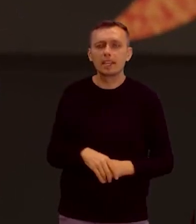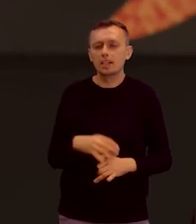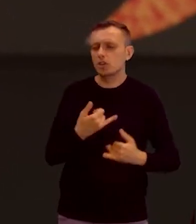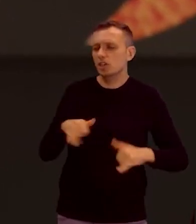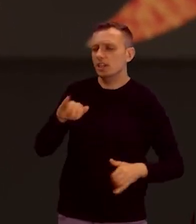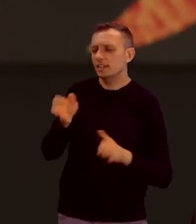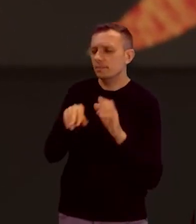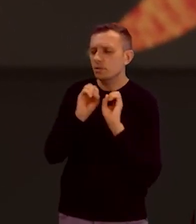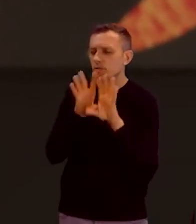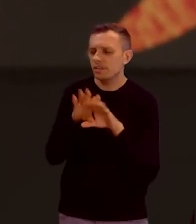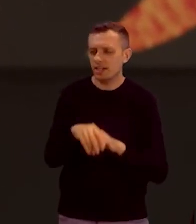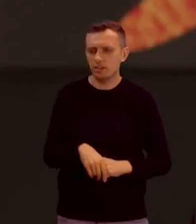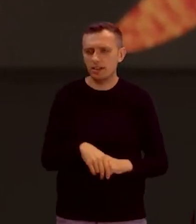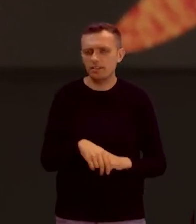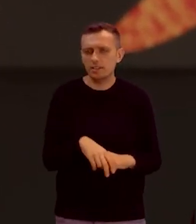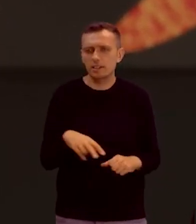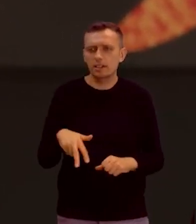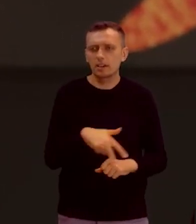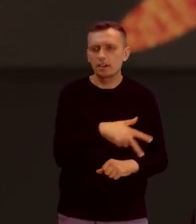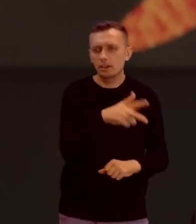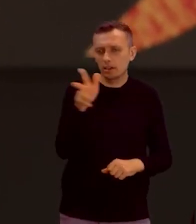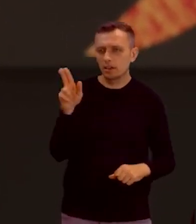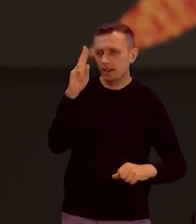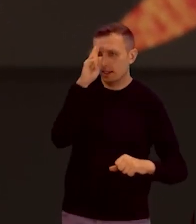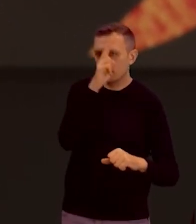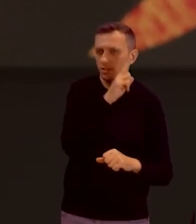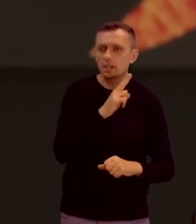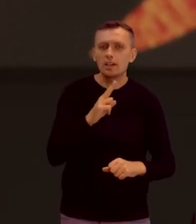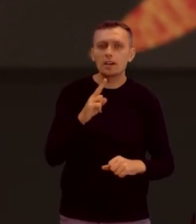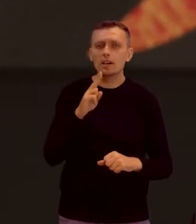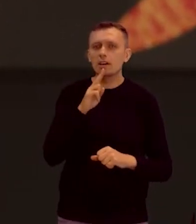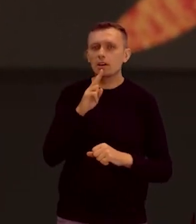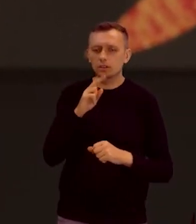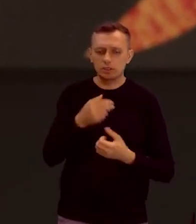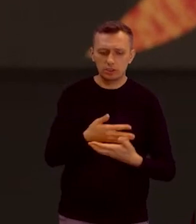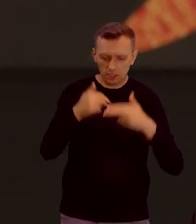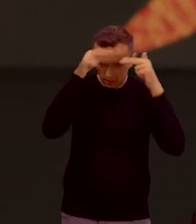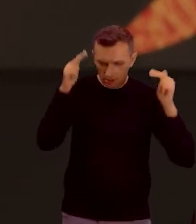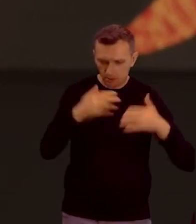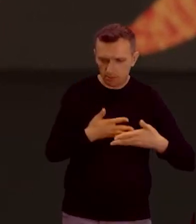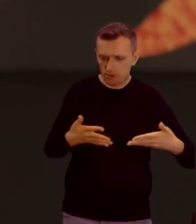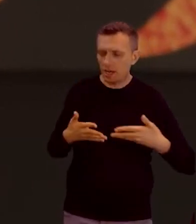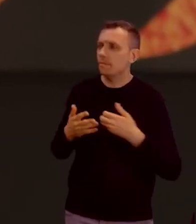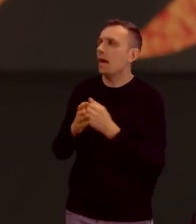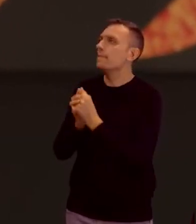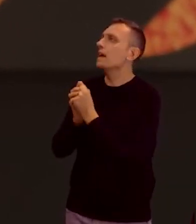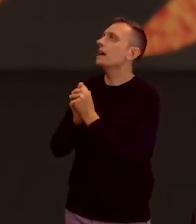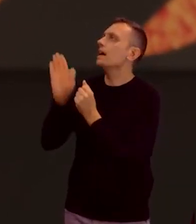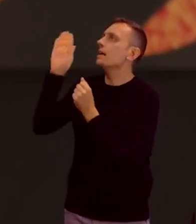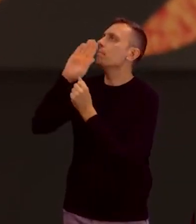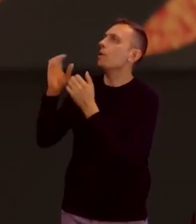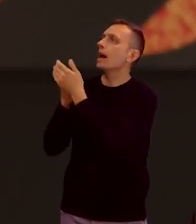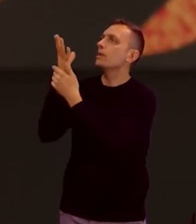rodzicielstwo na niebie i na ziemi od Boga bierze swoje źródło, swoją treść, swoją